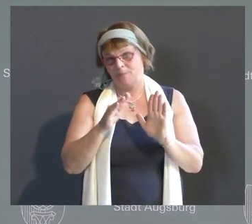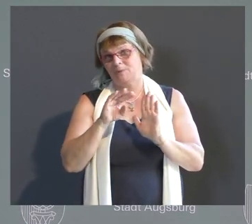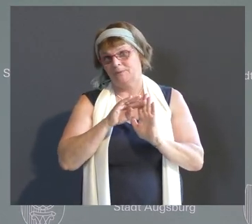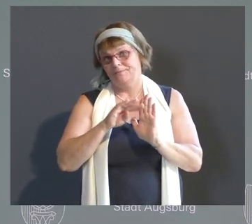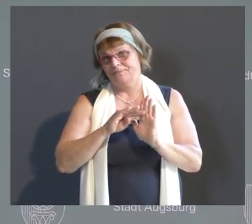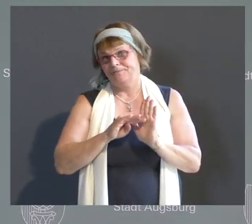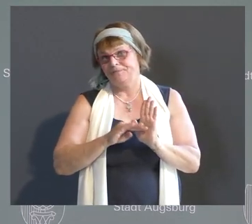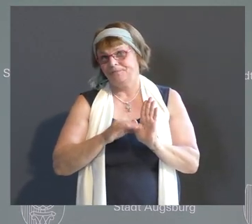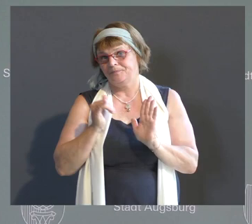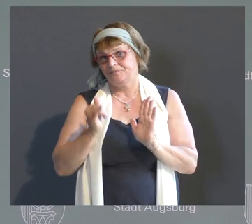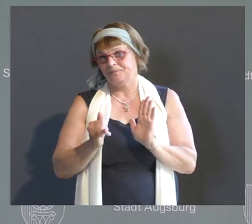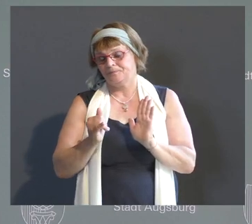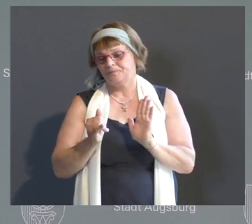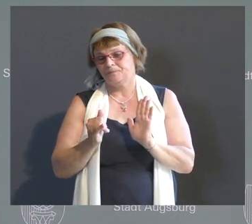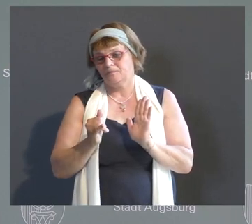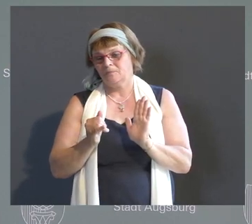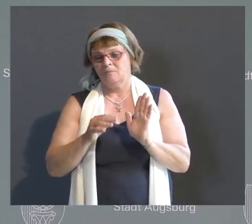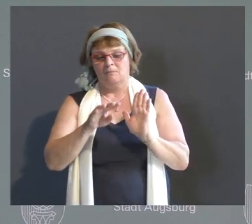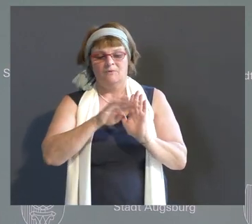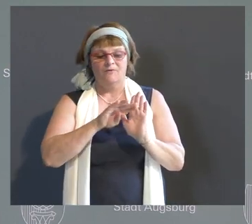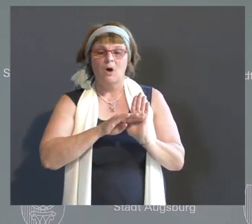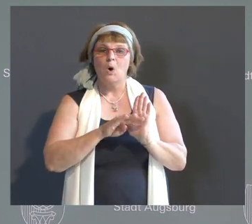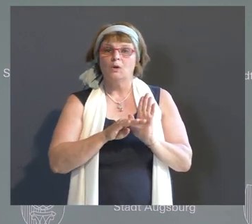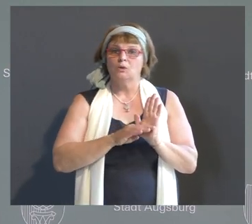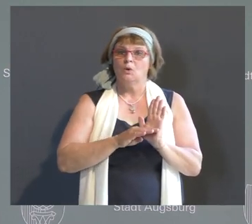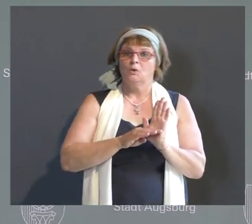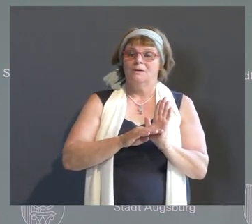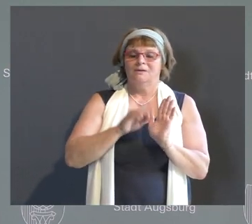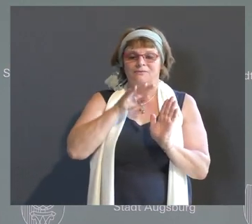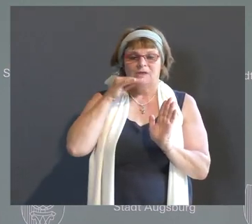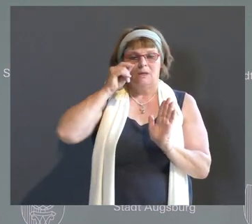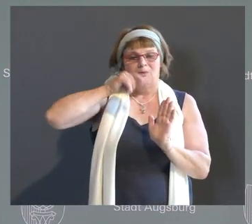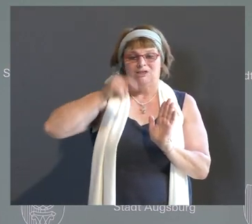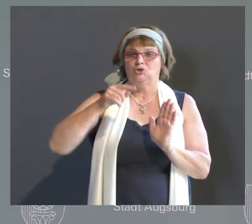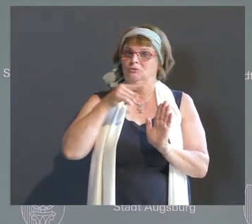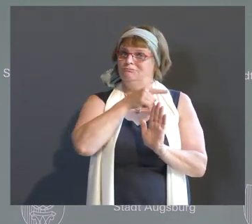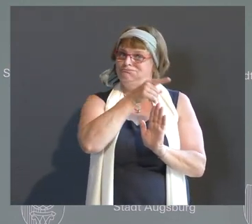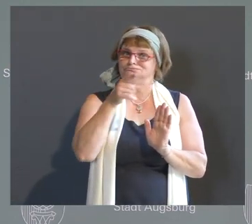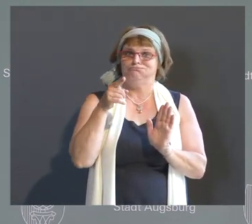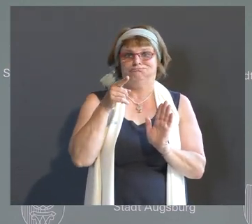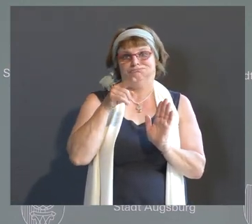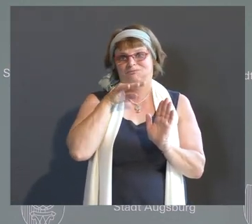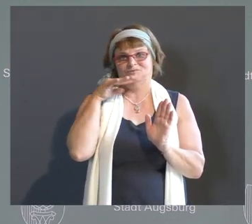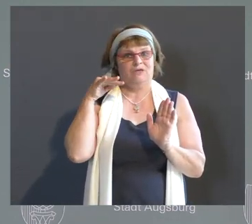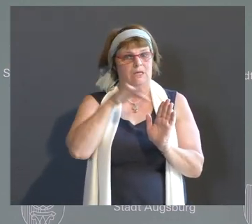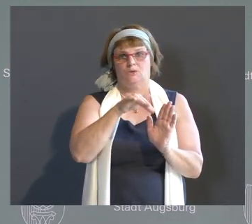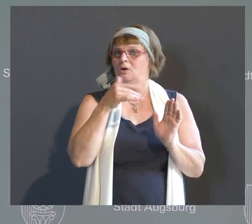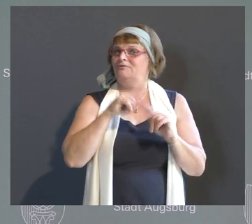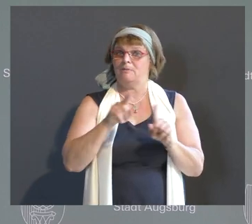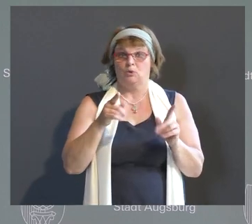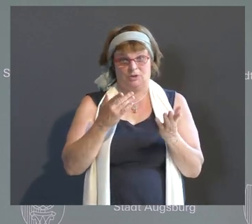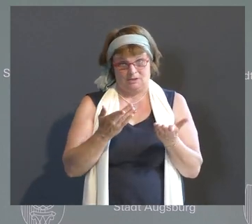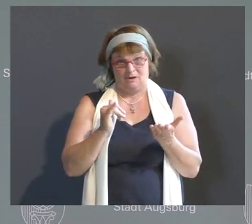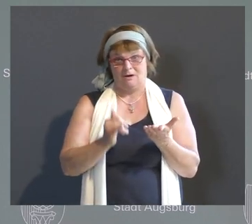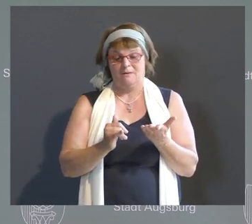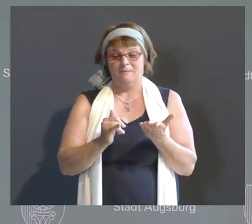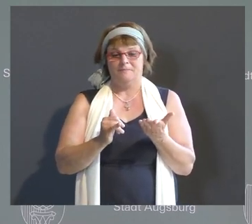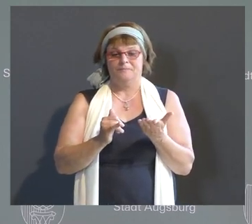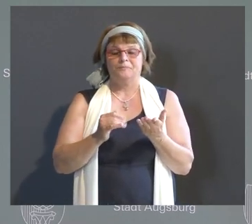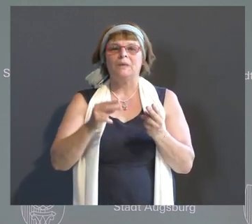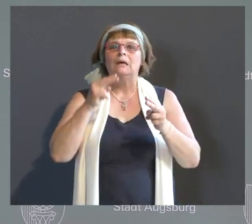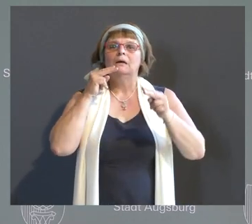dem Bereich für die Verordnung für Menschenansammlungen. Wir werden der Gastronomie die Möglichkeit geben,